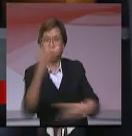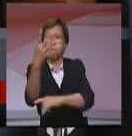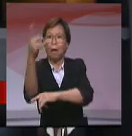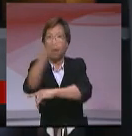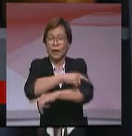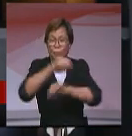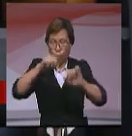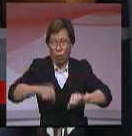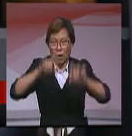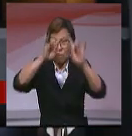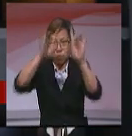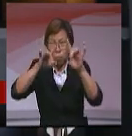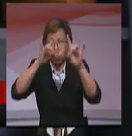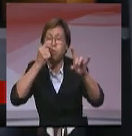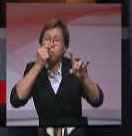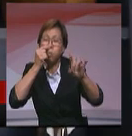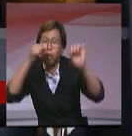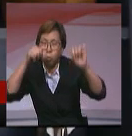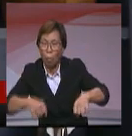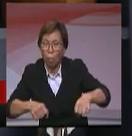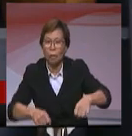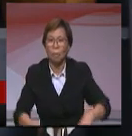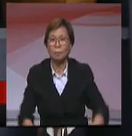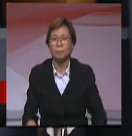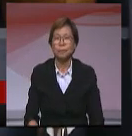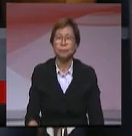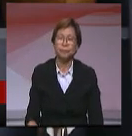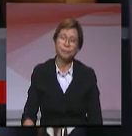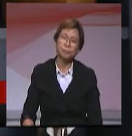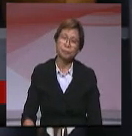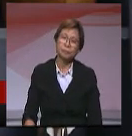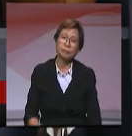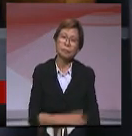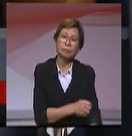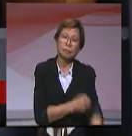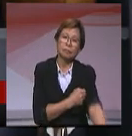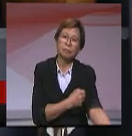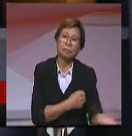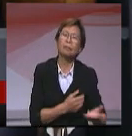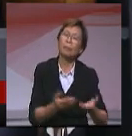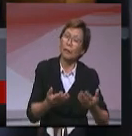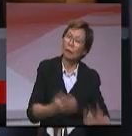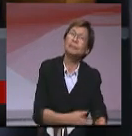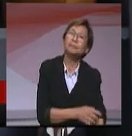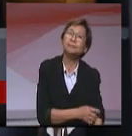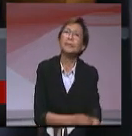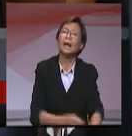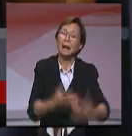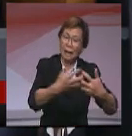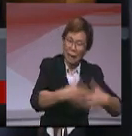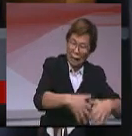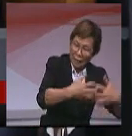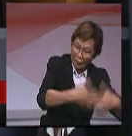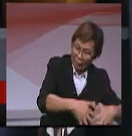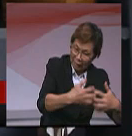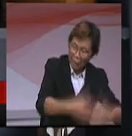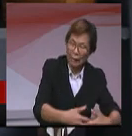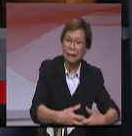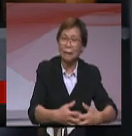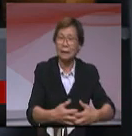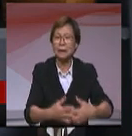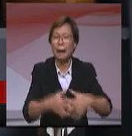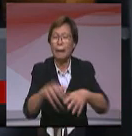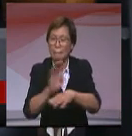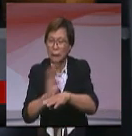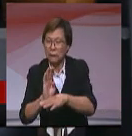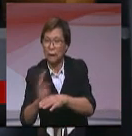tersebut. Hanya perkhidmatan perlu termasuk kilang-kilang dan rantaian yang berkaitan